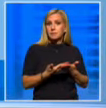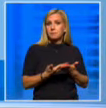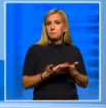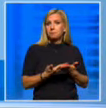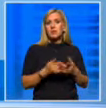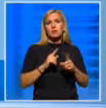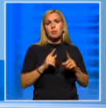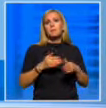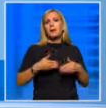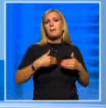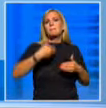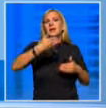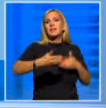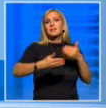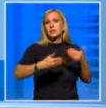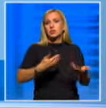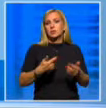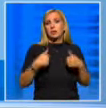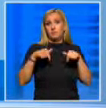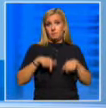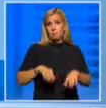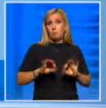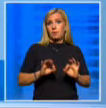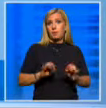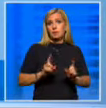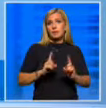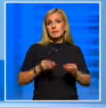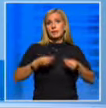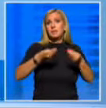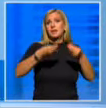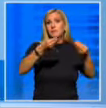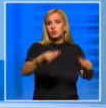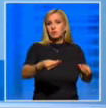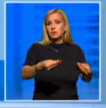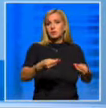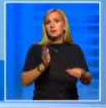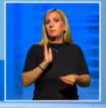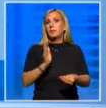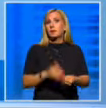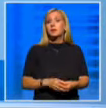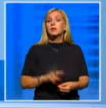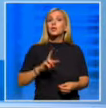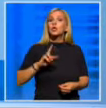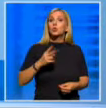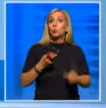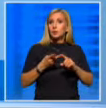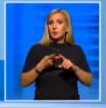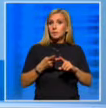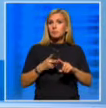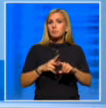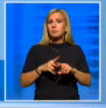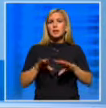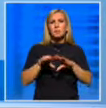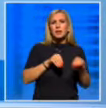бяха предвижени изобщо и в момента не се предвиждат правилата за антикорупционната комисия. Другите за сигналоподателите бяха приети по такъв